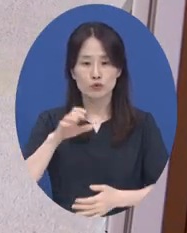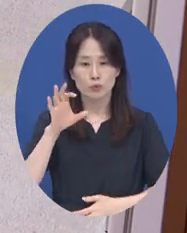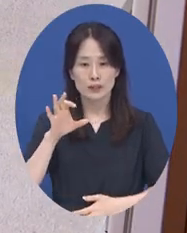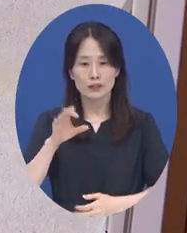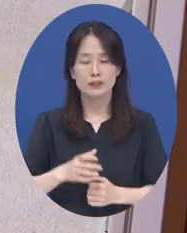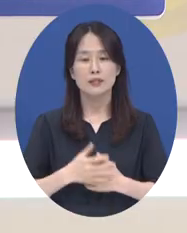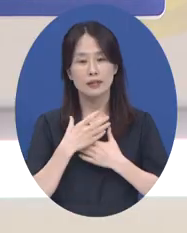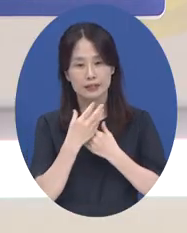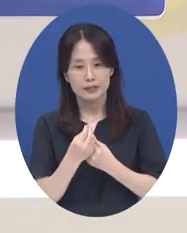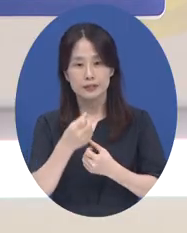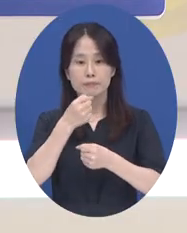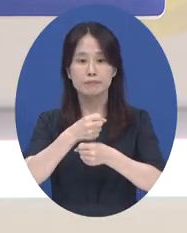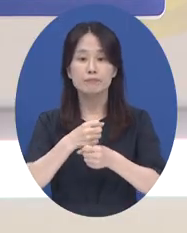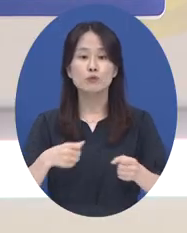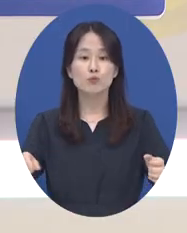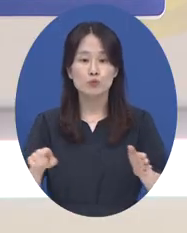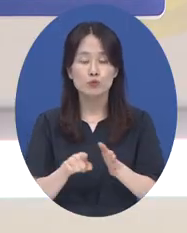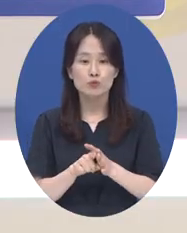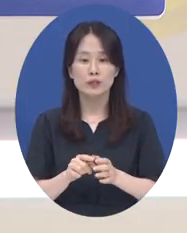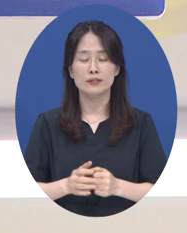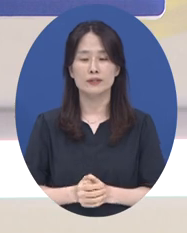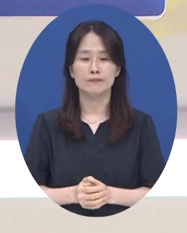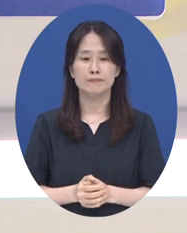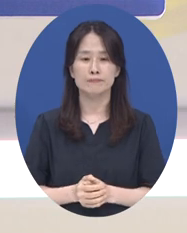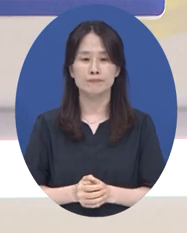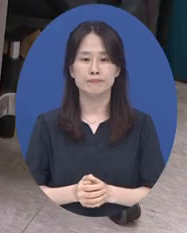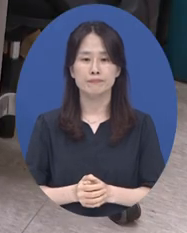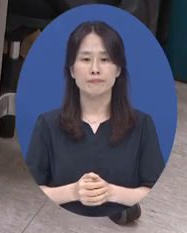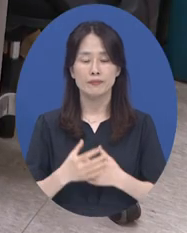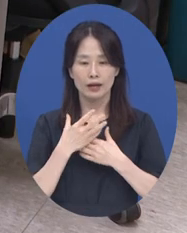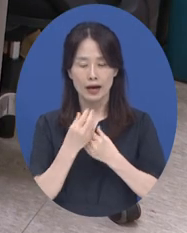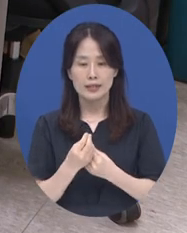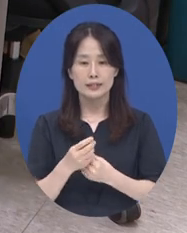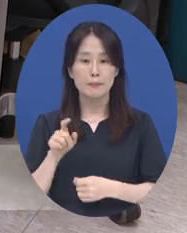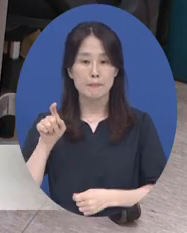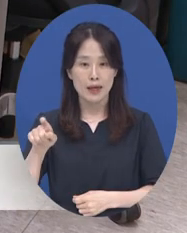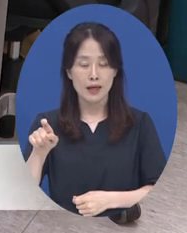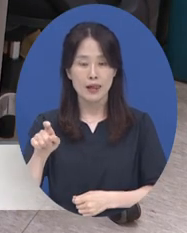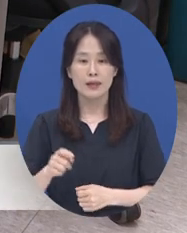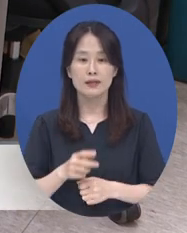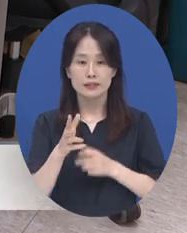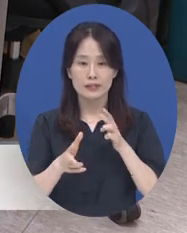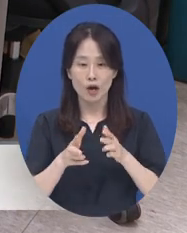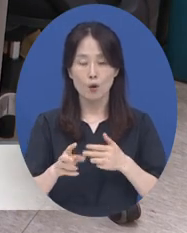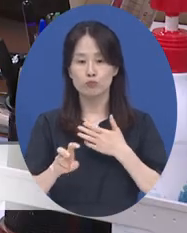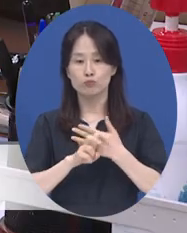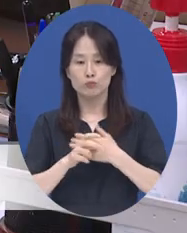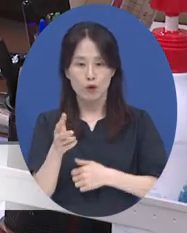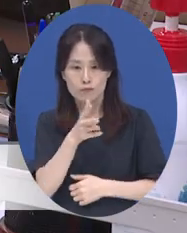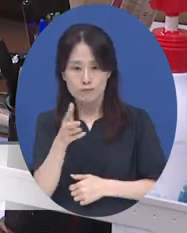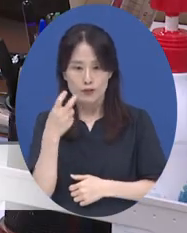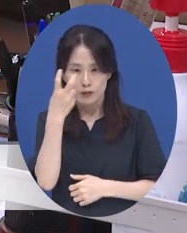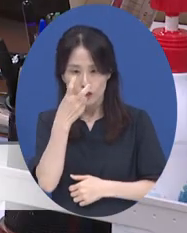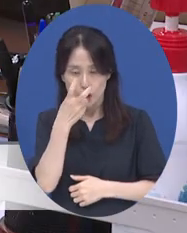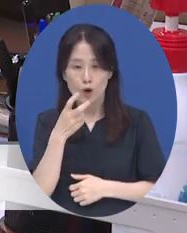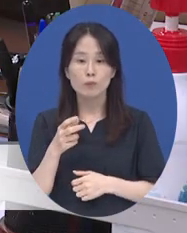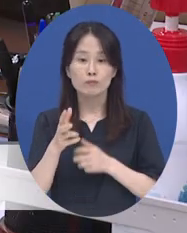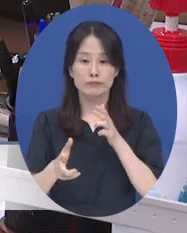공중화장실을 안전하게 조성하기 위해 경기도가 실시해온 안심벨 설치 사업과 불법 촬영 감지 현장 점검